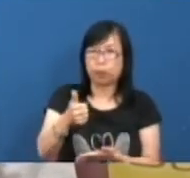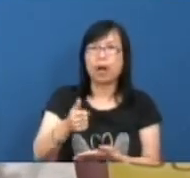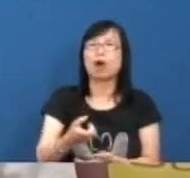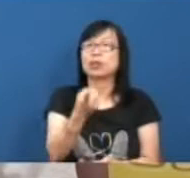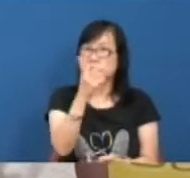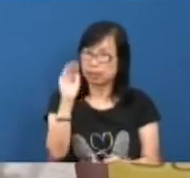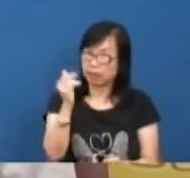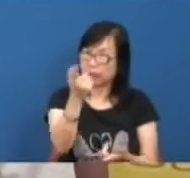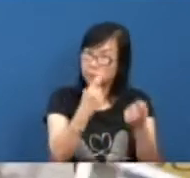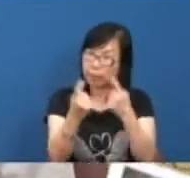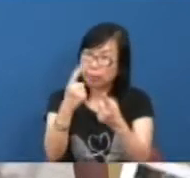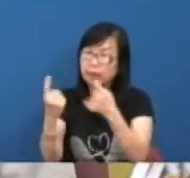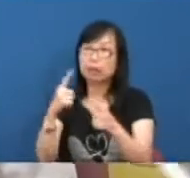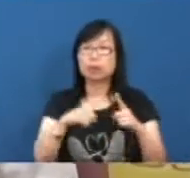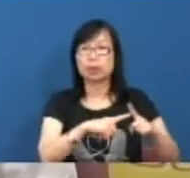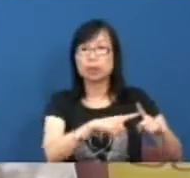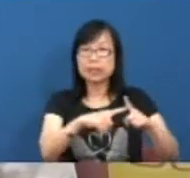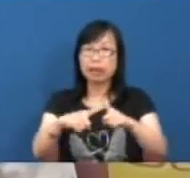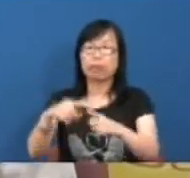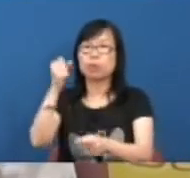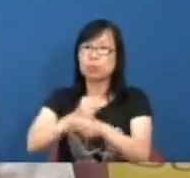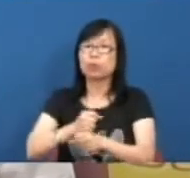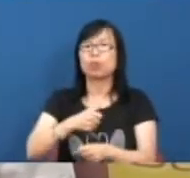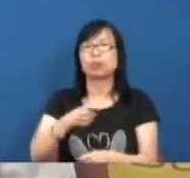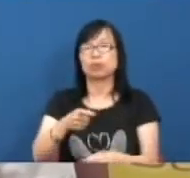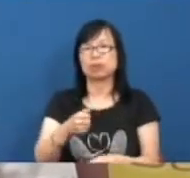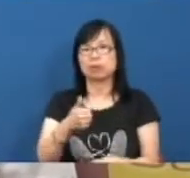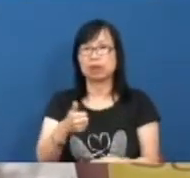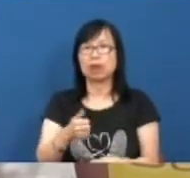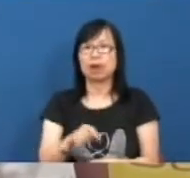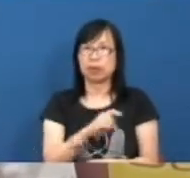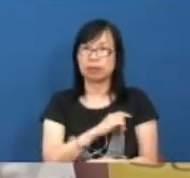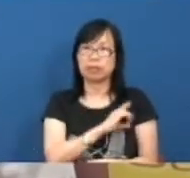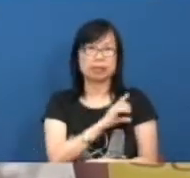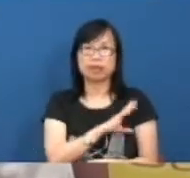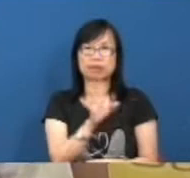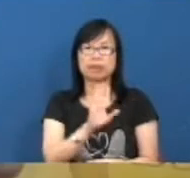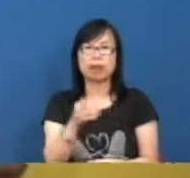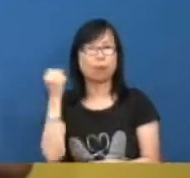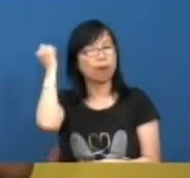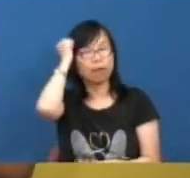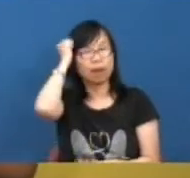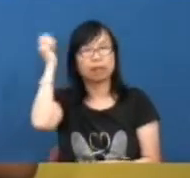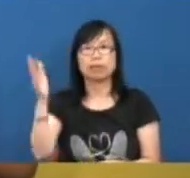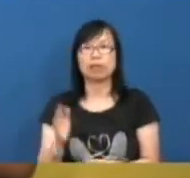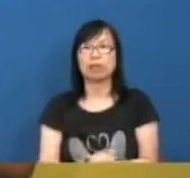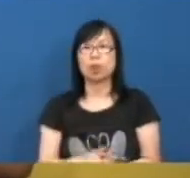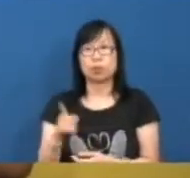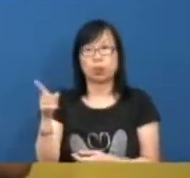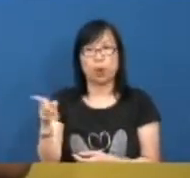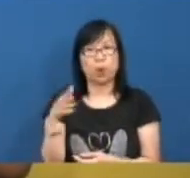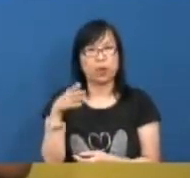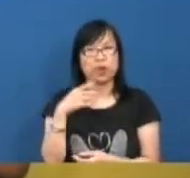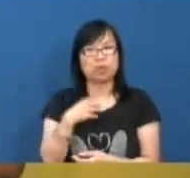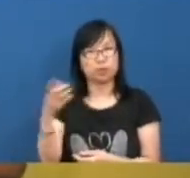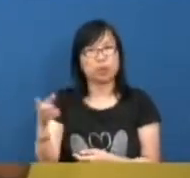引到啲人去做呢啲咁嘅垃圾分類。 所以如果啊 自發性比較難嘅， 所以如果張美紅做環境局，我